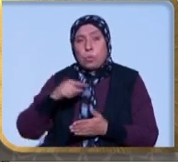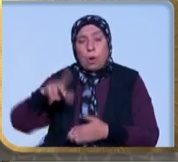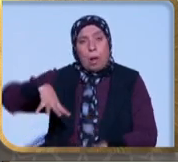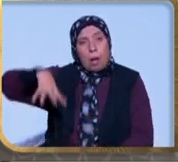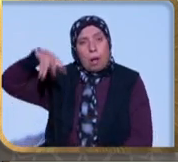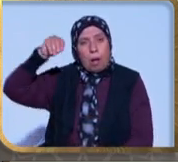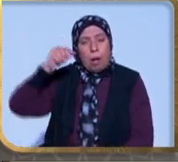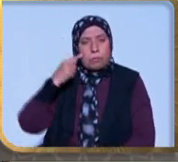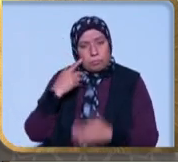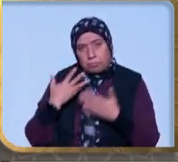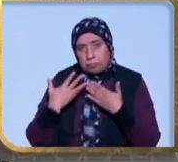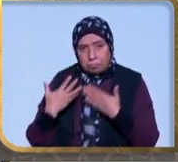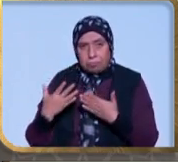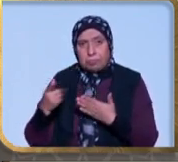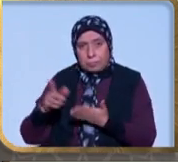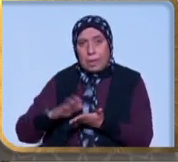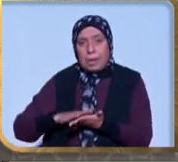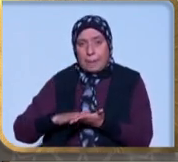وقصر